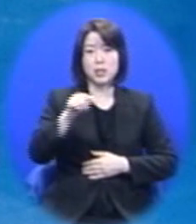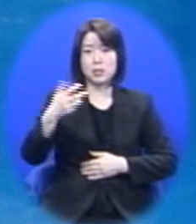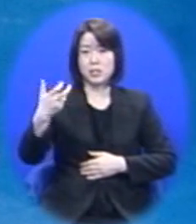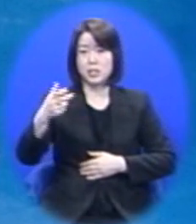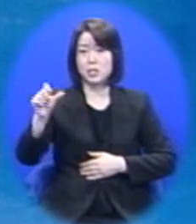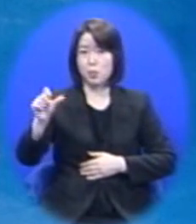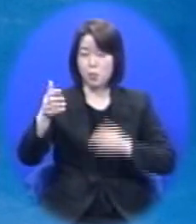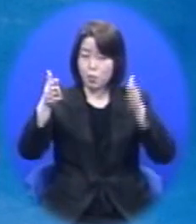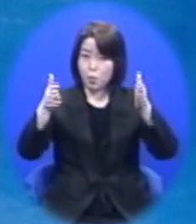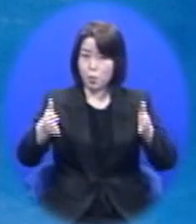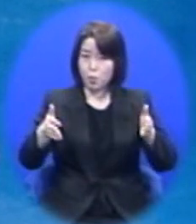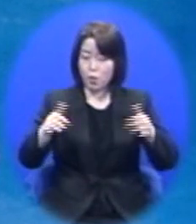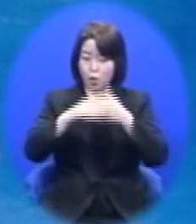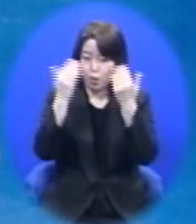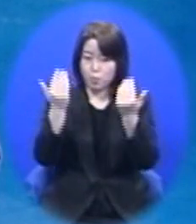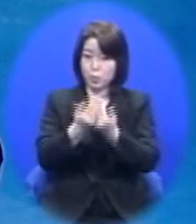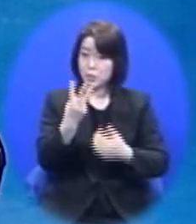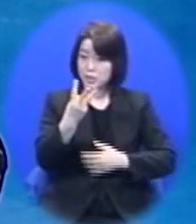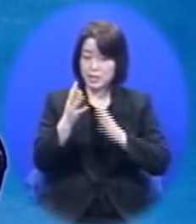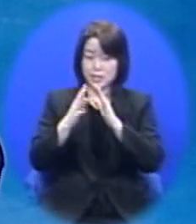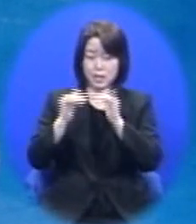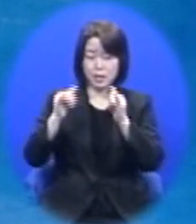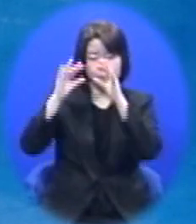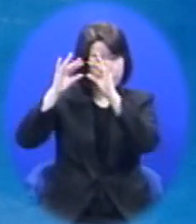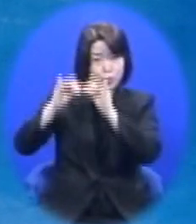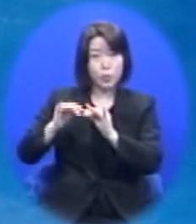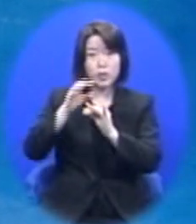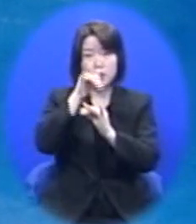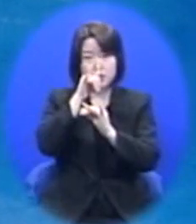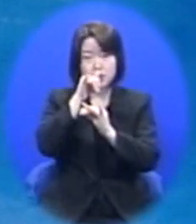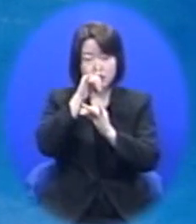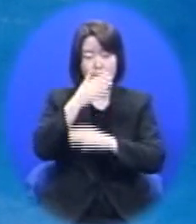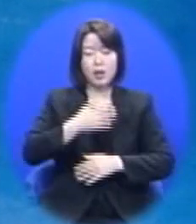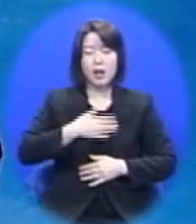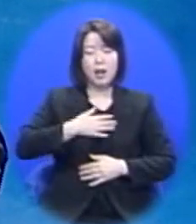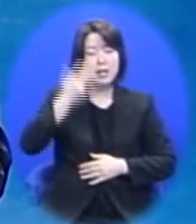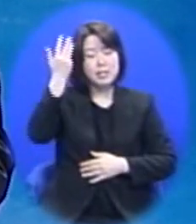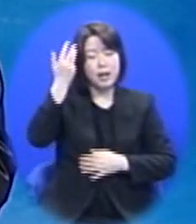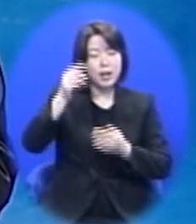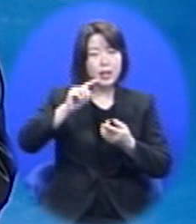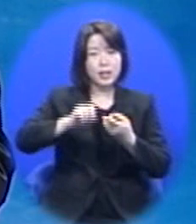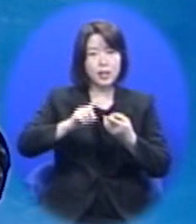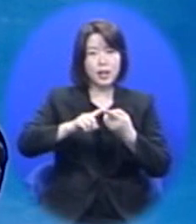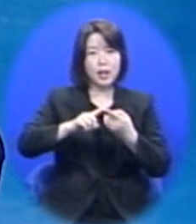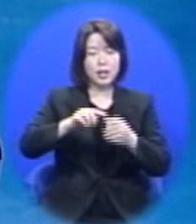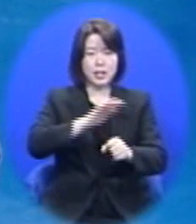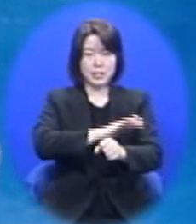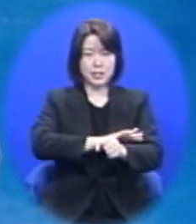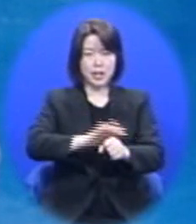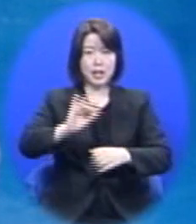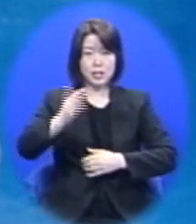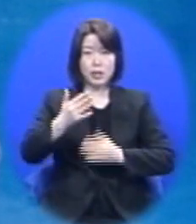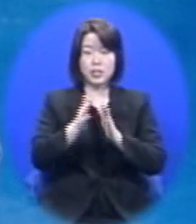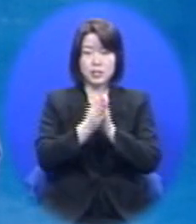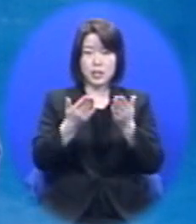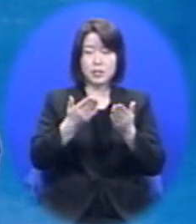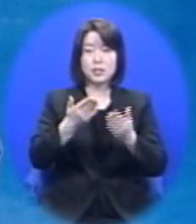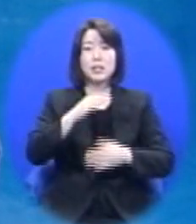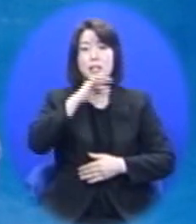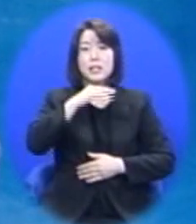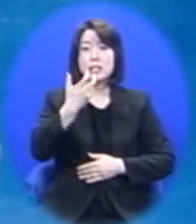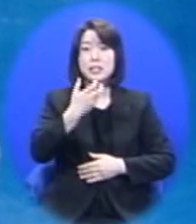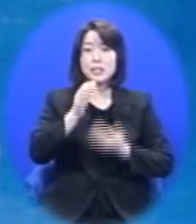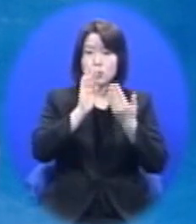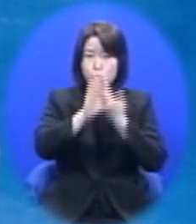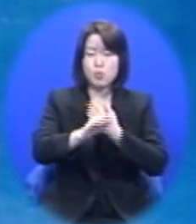것에 모두 동의했다. 나 역시 철학에 대한 제대로 된 책은 70세 이후 발간했다.